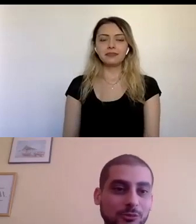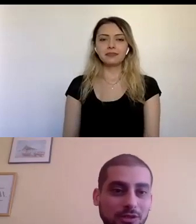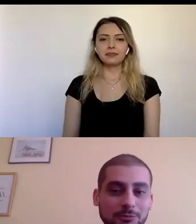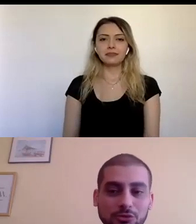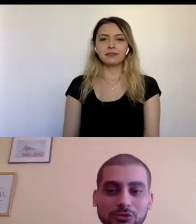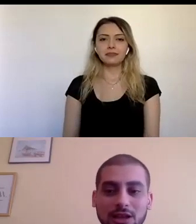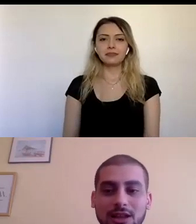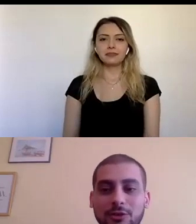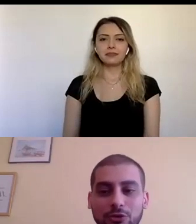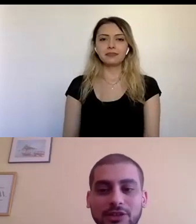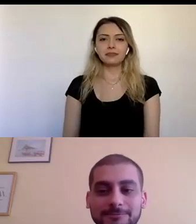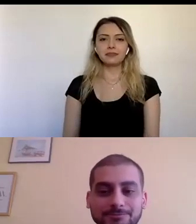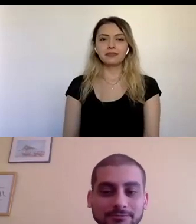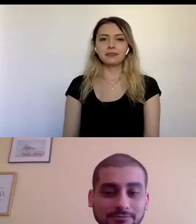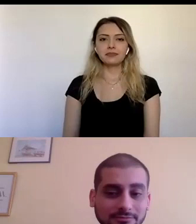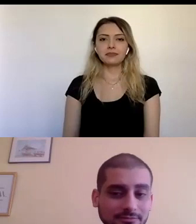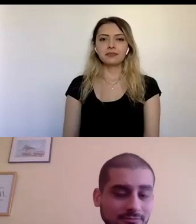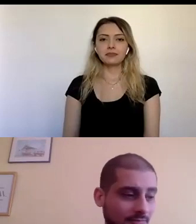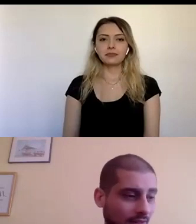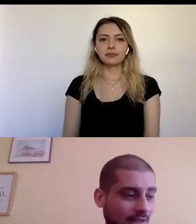işletim sistemi kullanmıyoruz. O yüzden